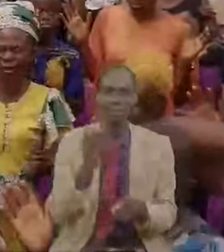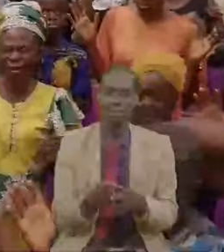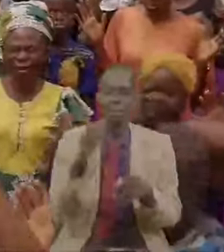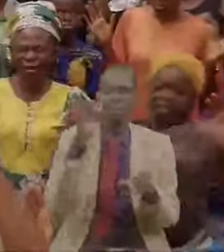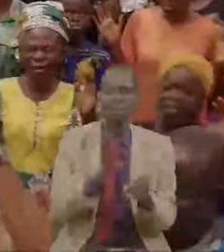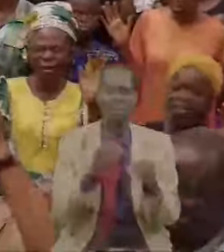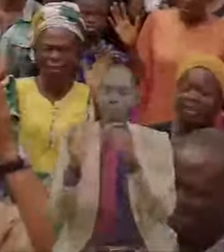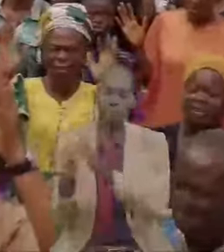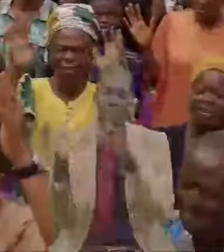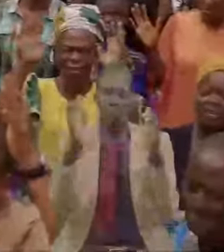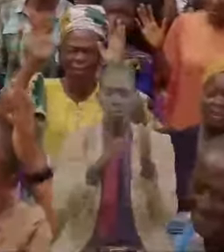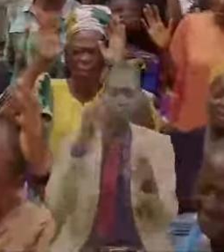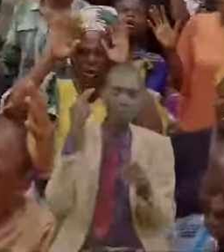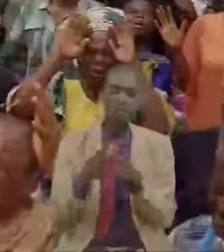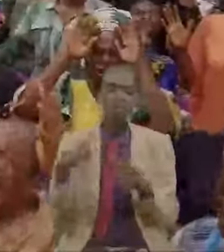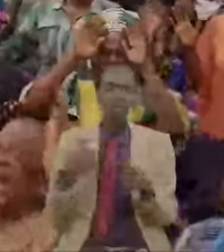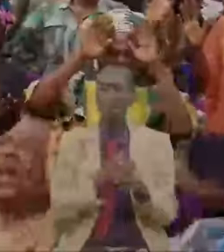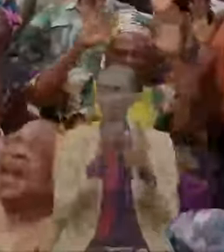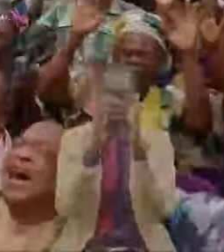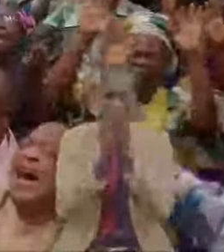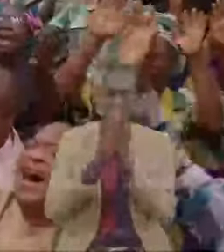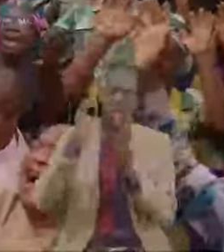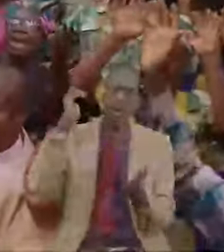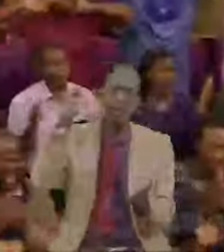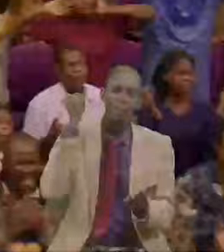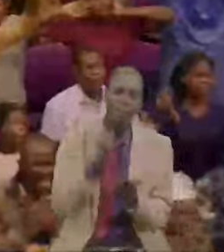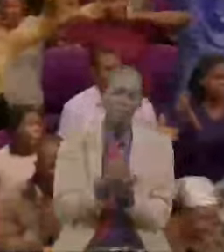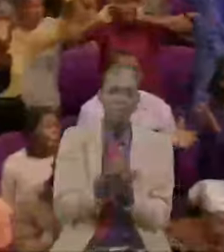Au nom de Jésus, nous prions.